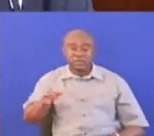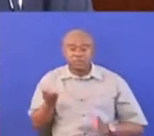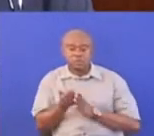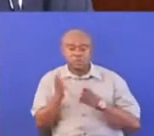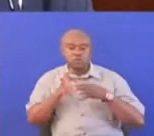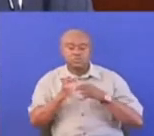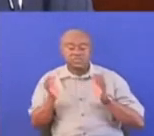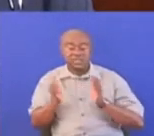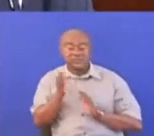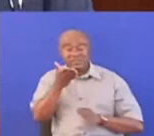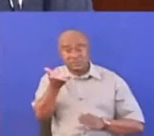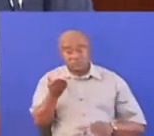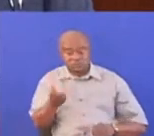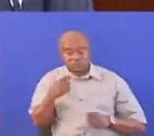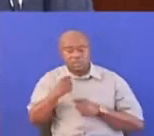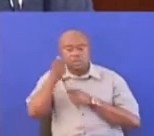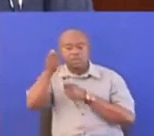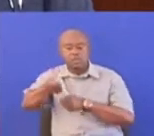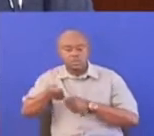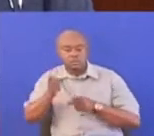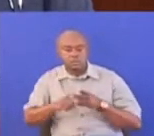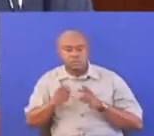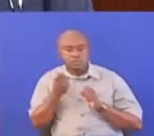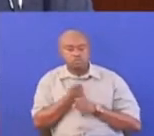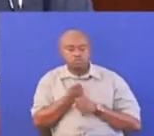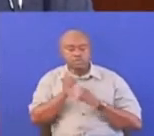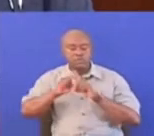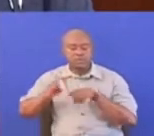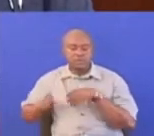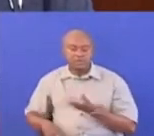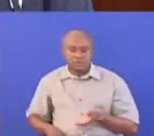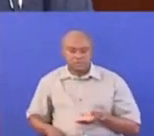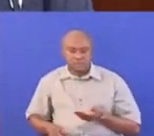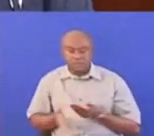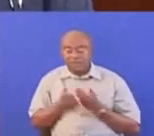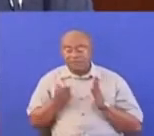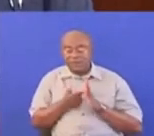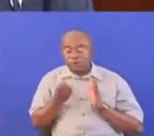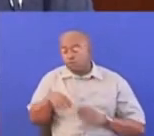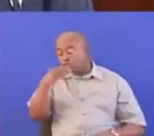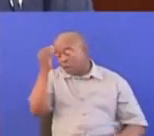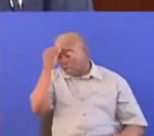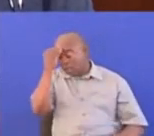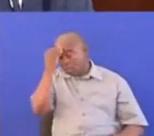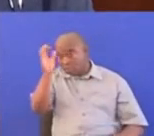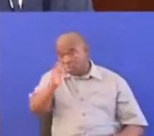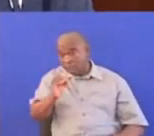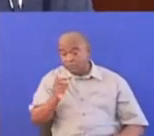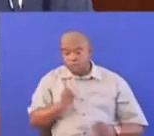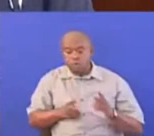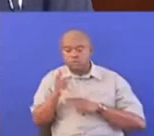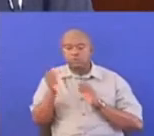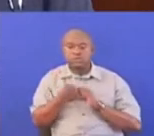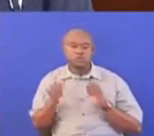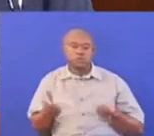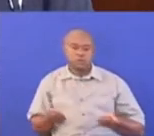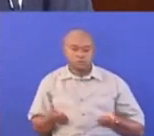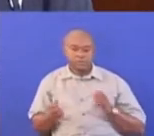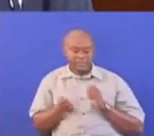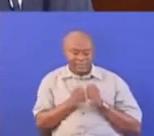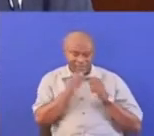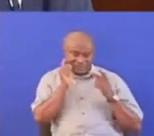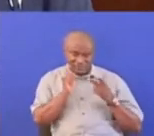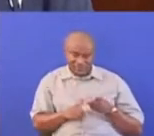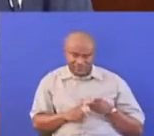namna ya kushiriki katika hifadhi zetu hizi kwenye kilimo na kwenye shughuli zingine. Usipotoa elimu kama serikali, utakuwa hujatatua tatizo. Lakini jambo la